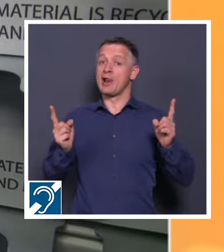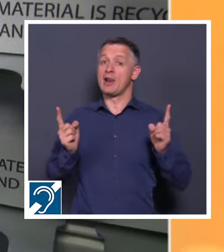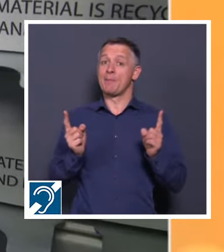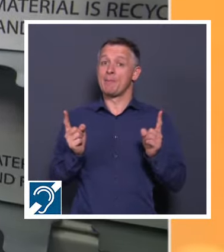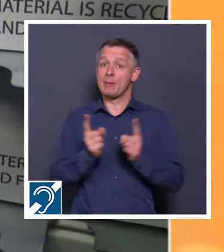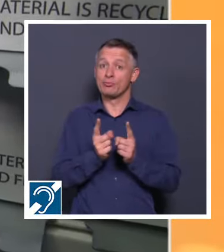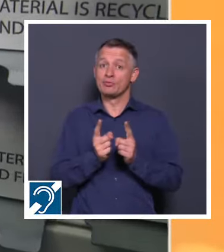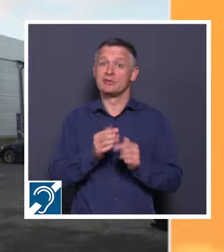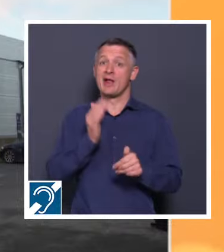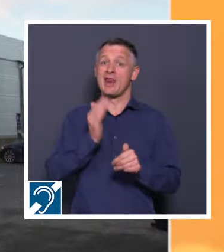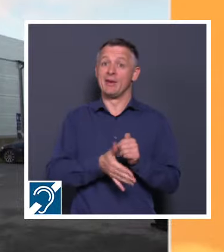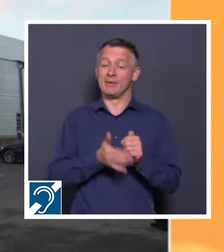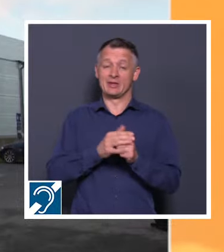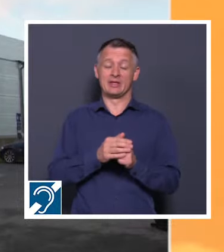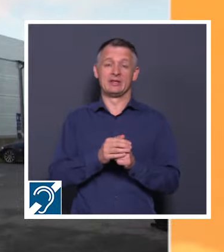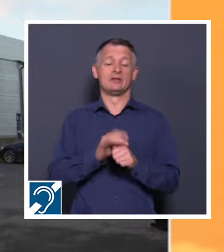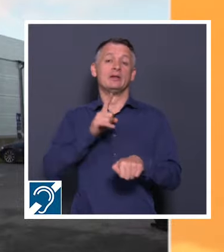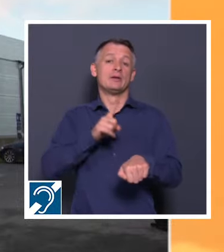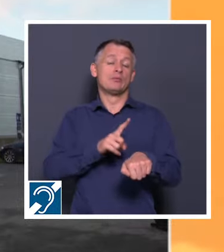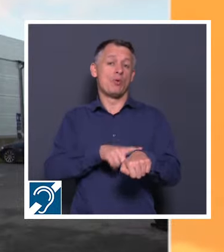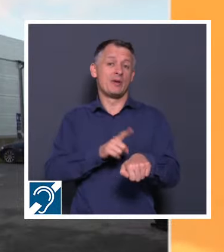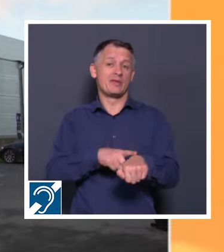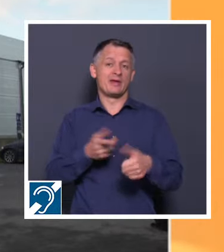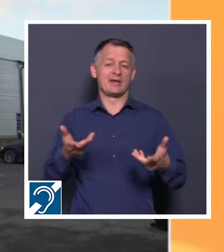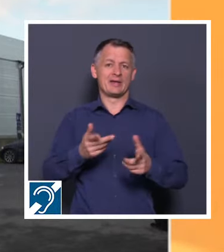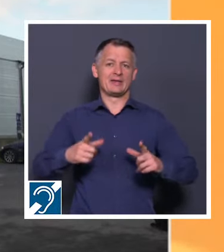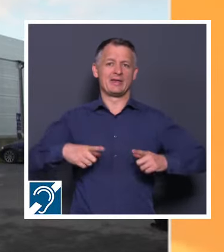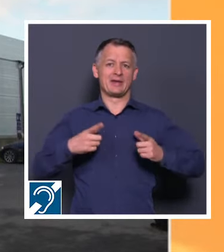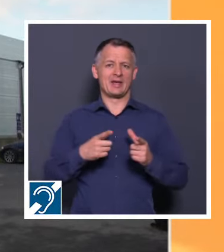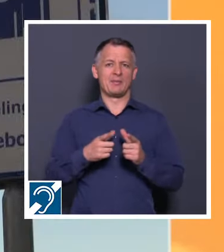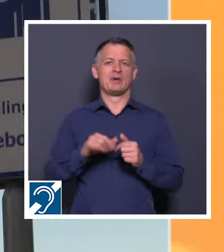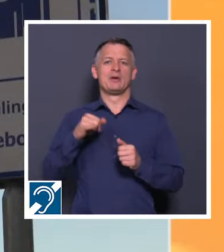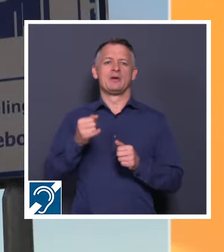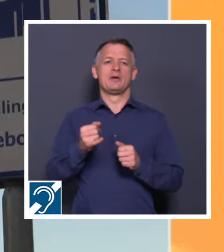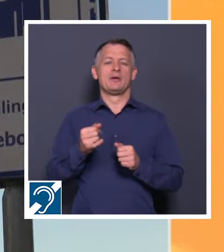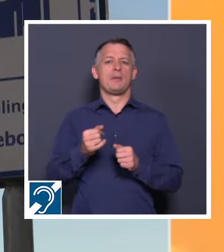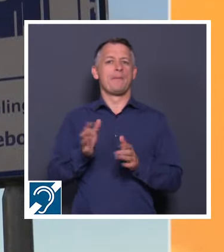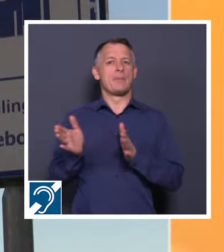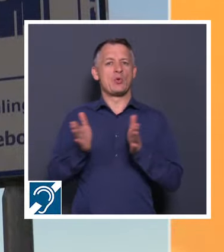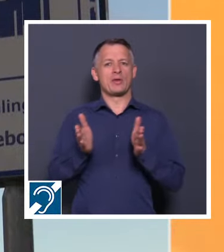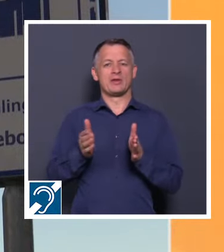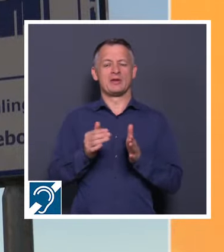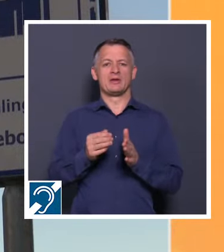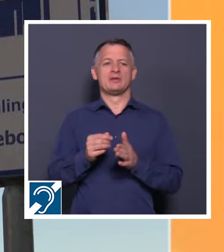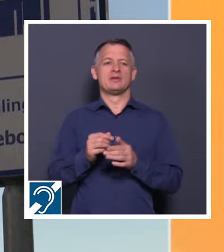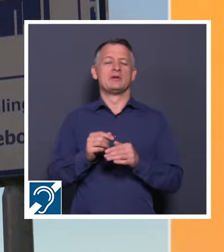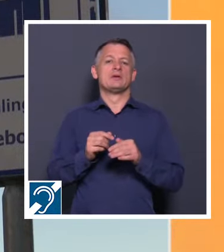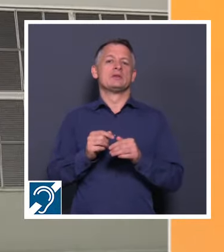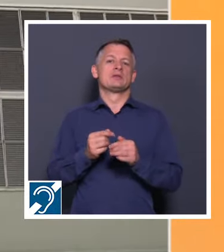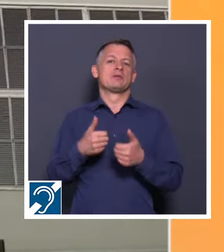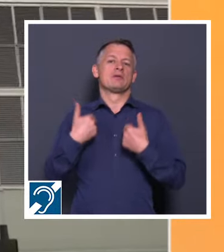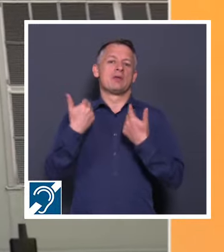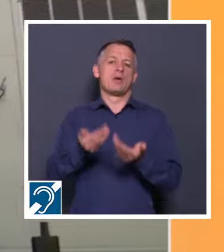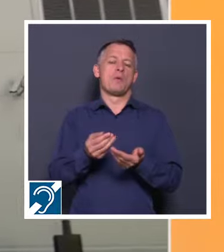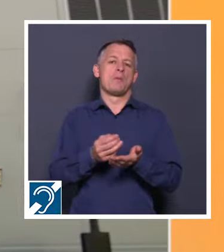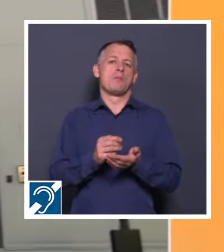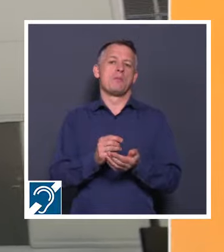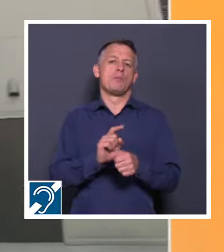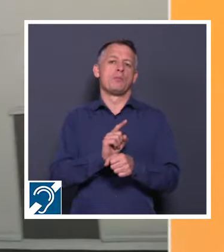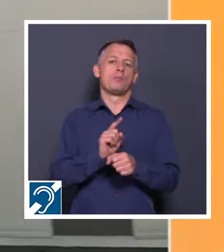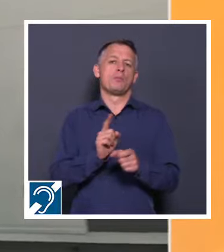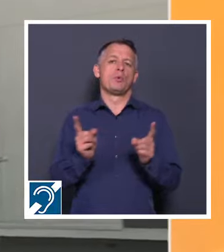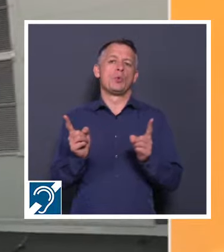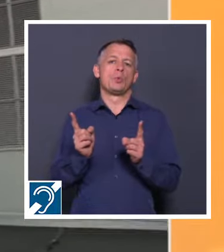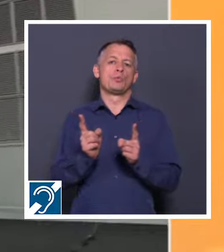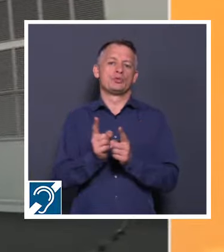care foarte puține lucruri sunt așa cum se promit a fi. Aș zice că trăim într-o economie a promisiunilor și